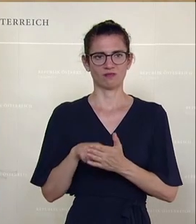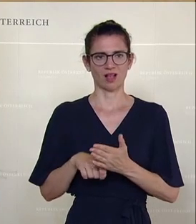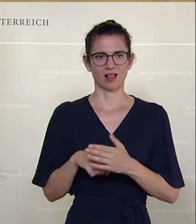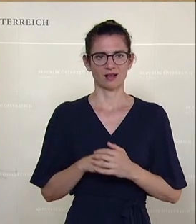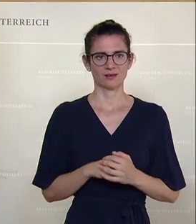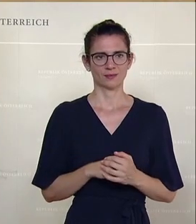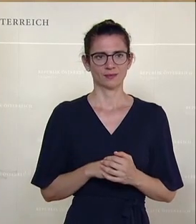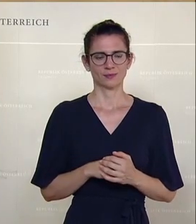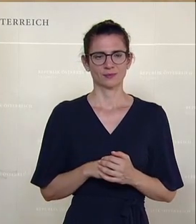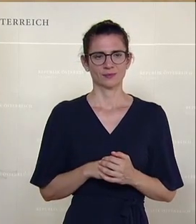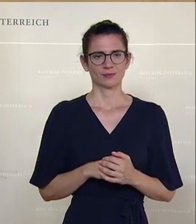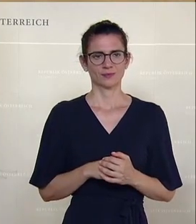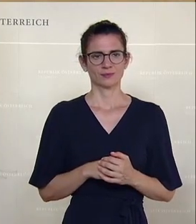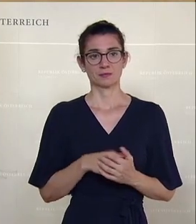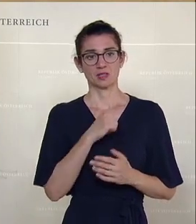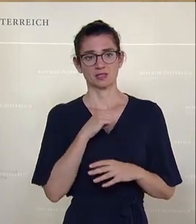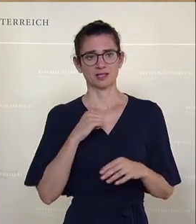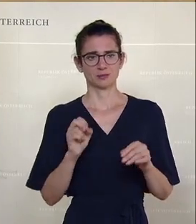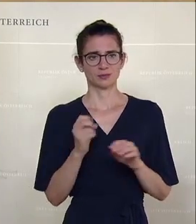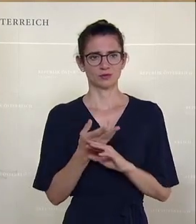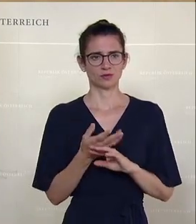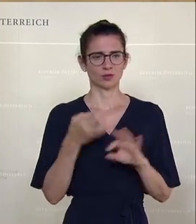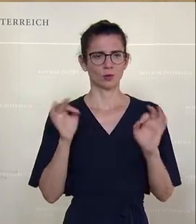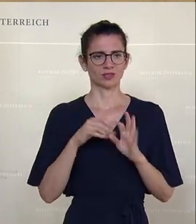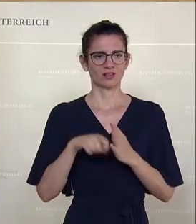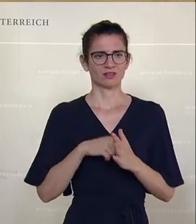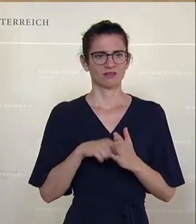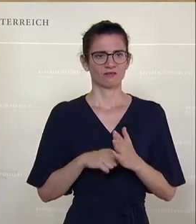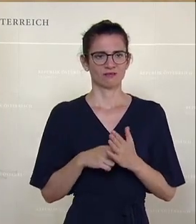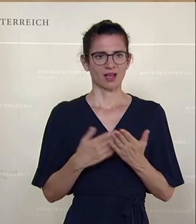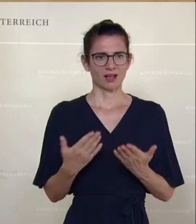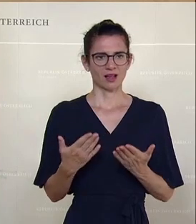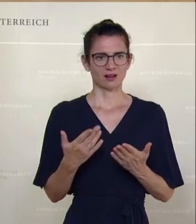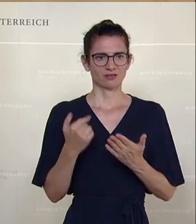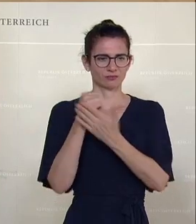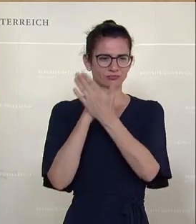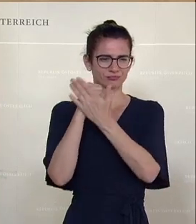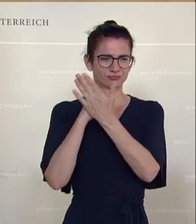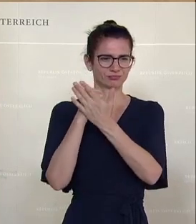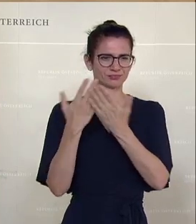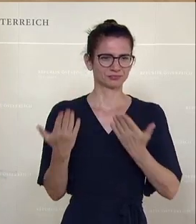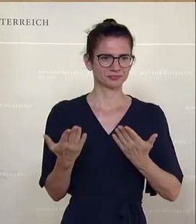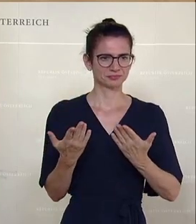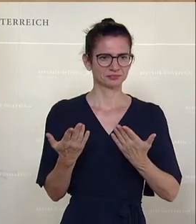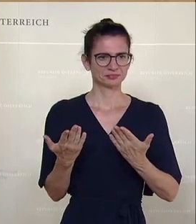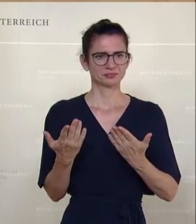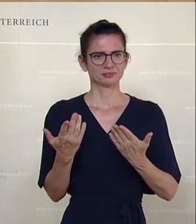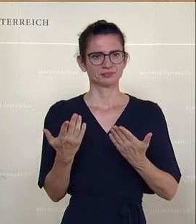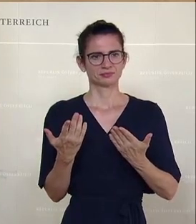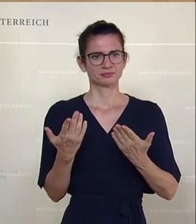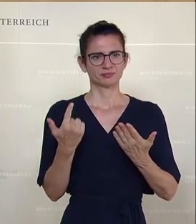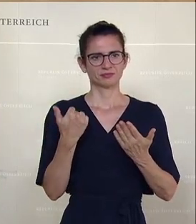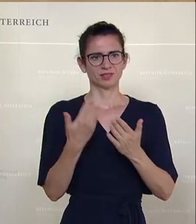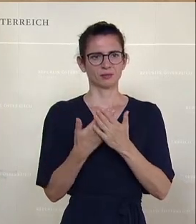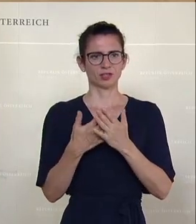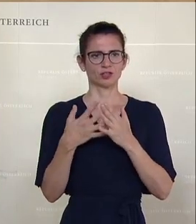Und es ist der Selbstzweck oder es ist offensichtlich eine Wahl, bloß mehr ein Selbstzweck der jeweiligen